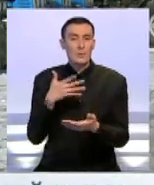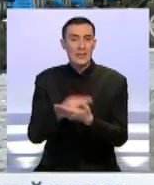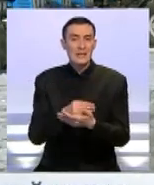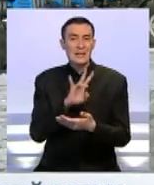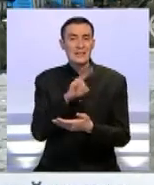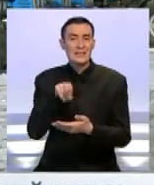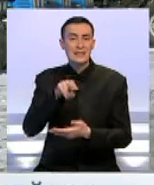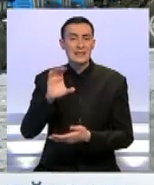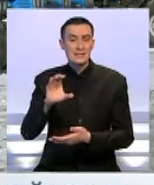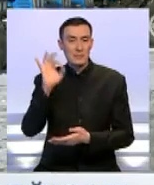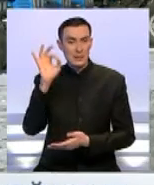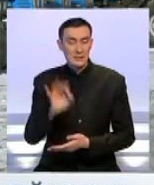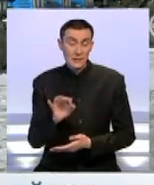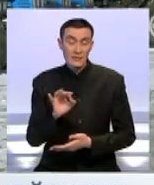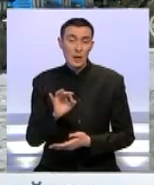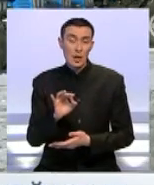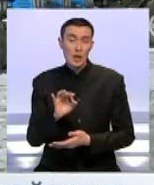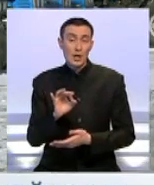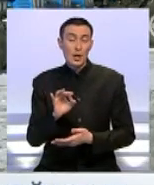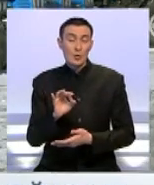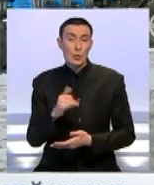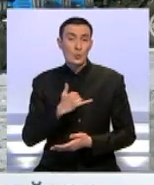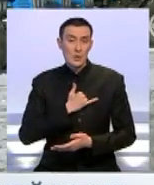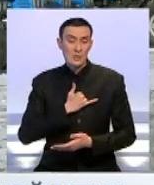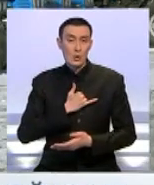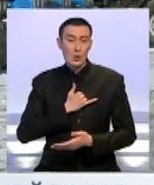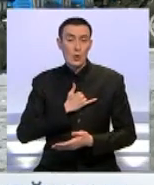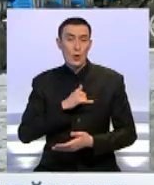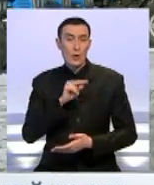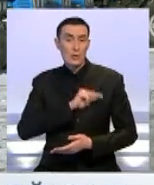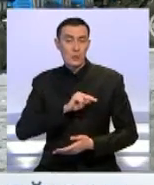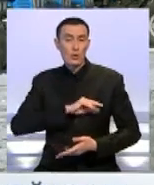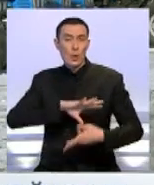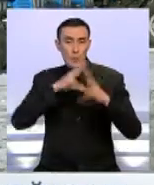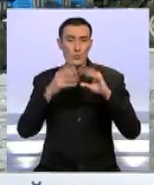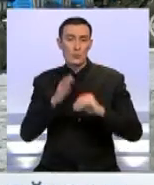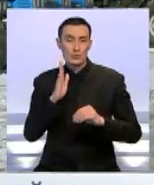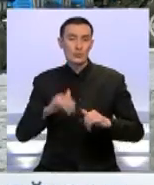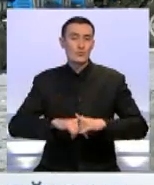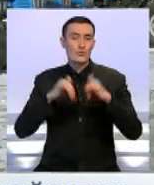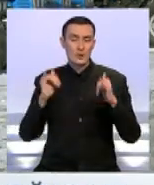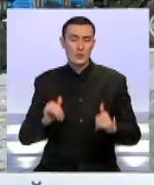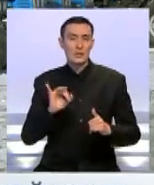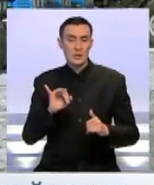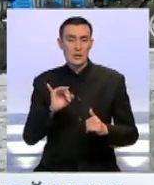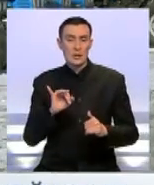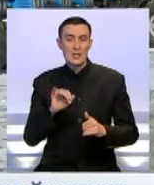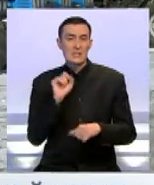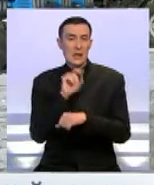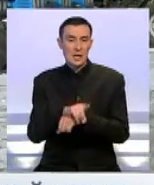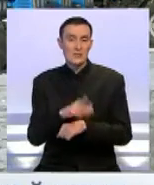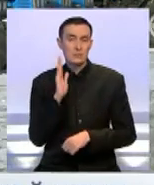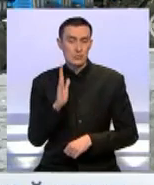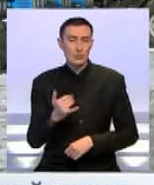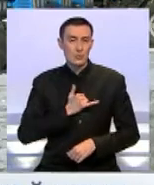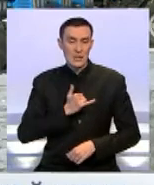НДС ведут, то у нас объемы работы пойдут, и, соответственно, у нас уже загрузка получится,